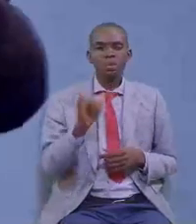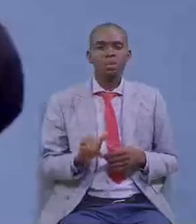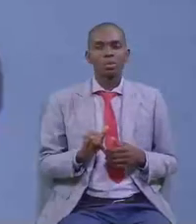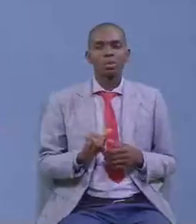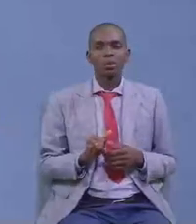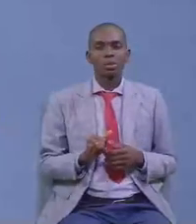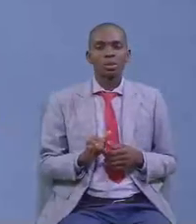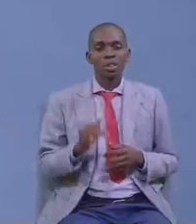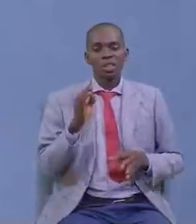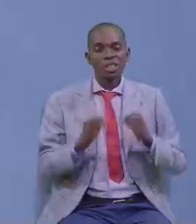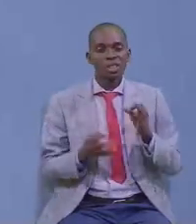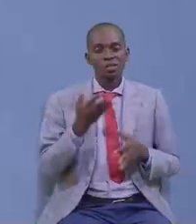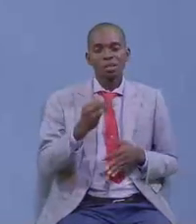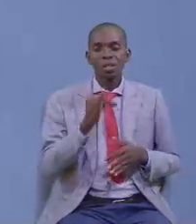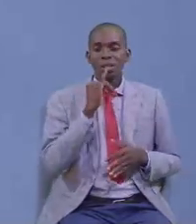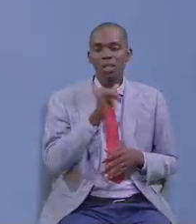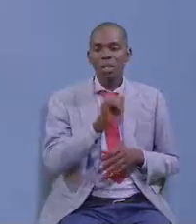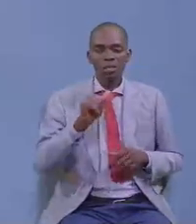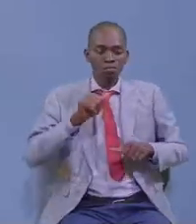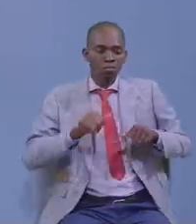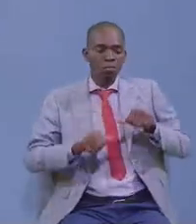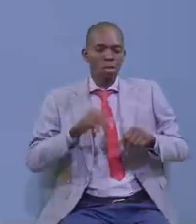s'il y a un doute dans ton cœur,